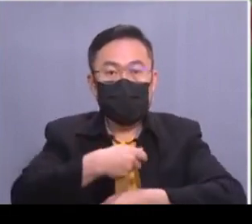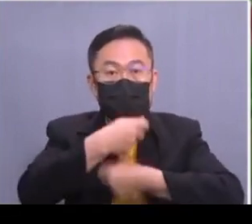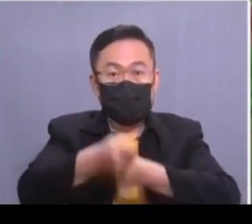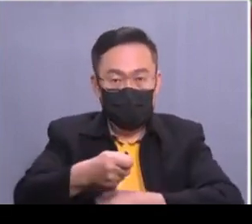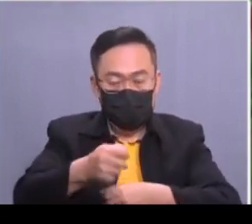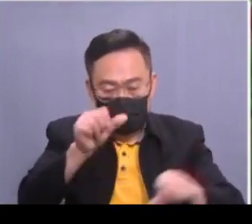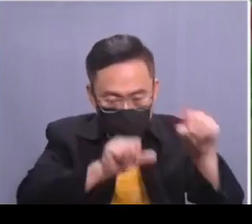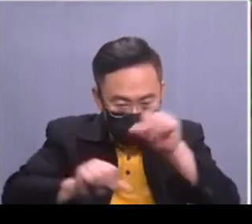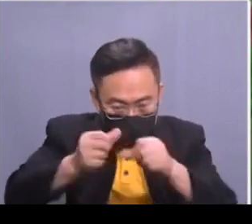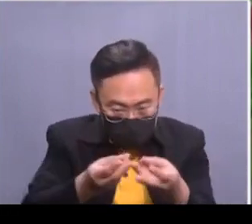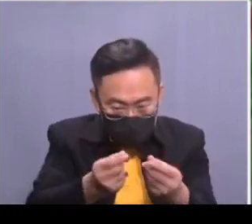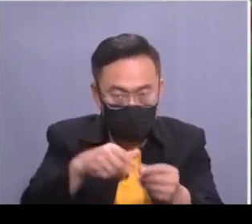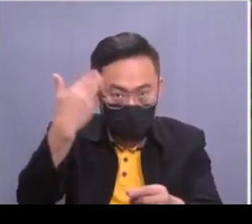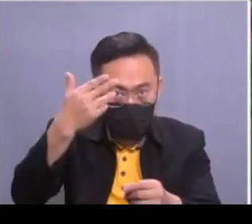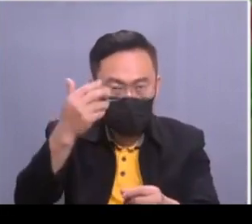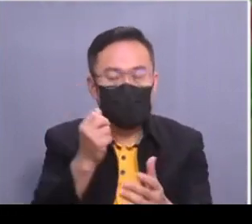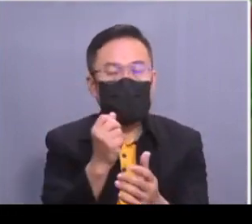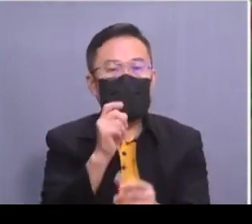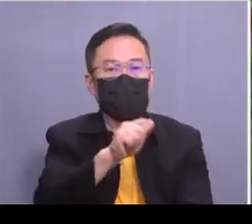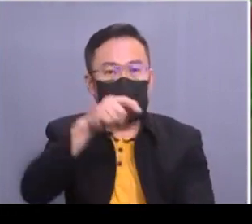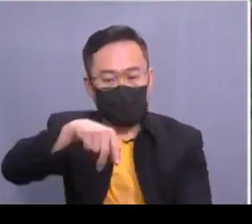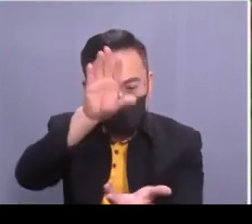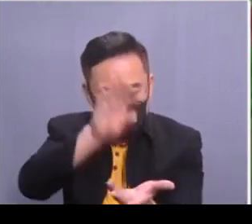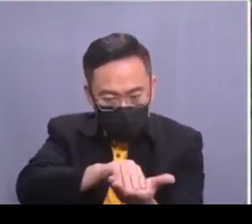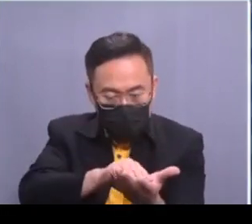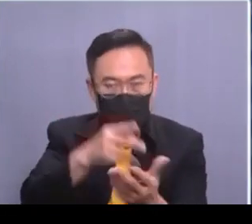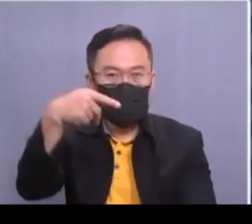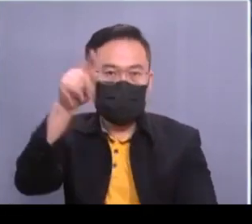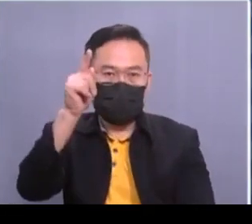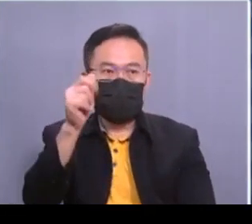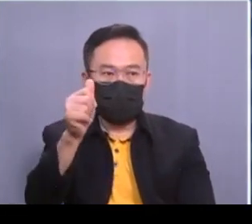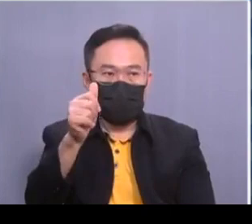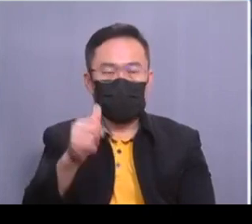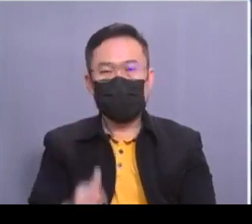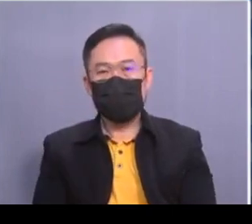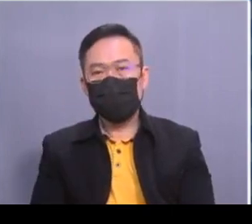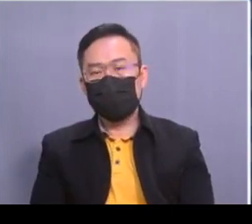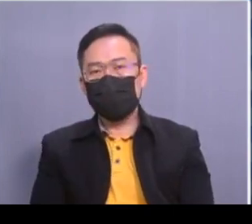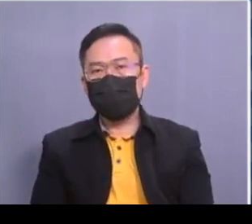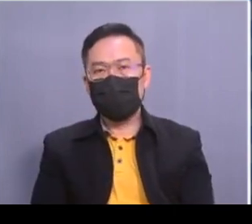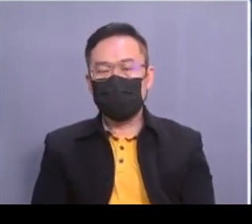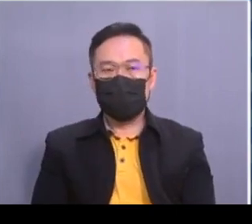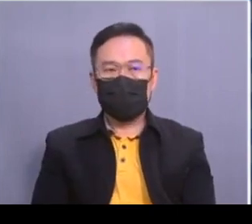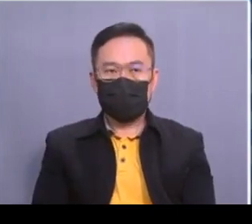ะโหลดแอปพลิเคชันนี้เอาไปใช้ประโยชน์ได